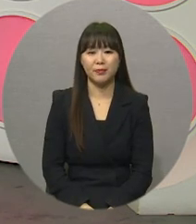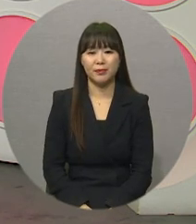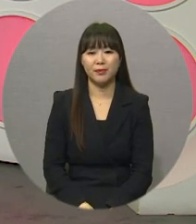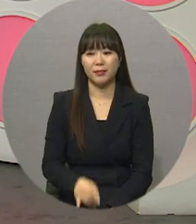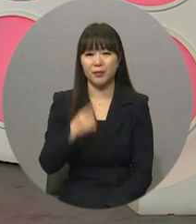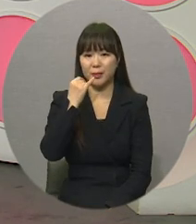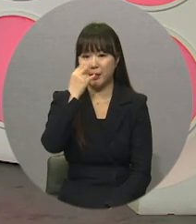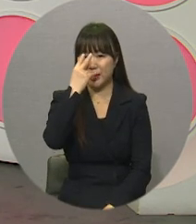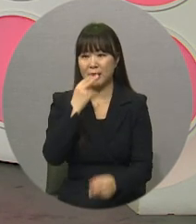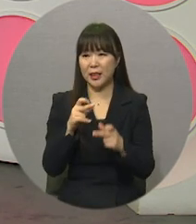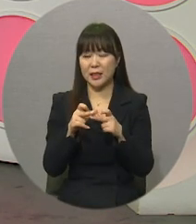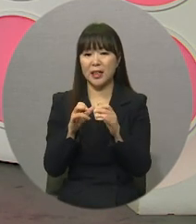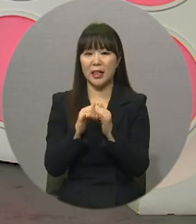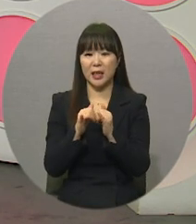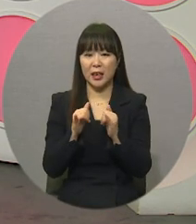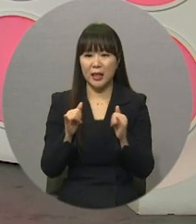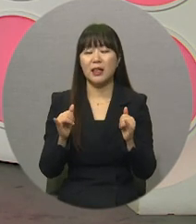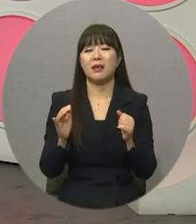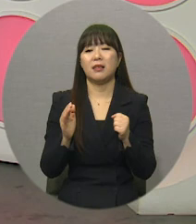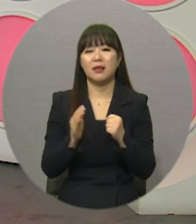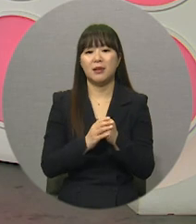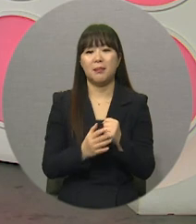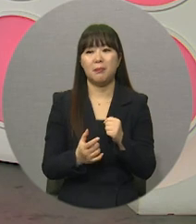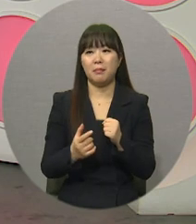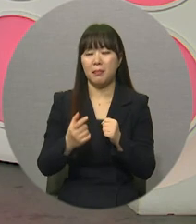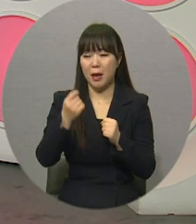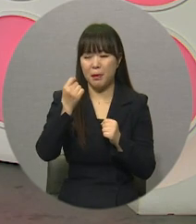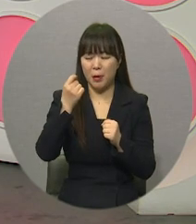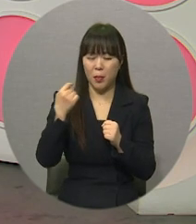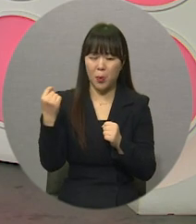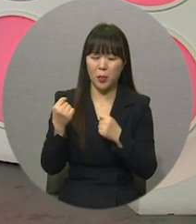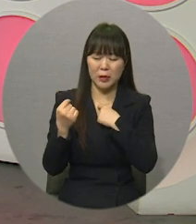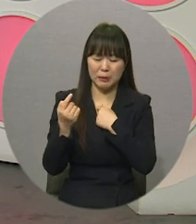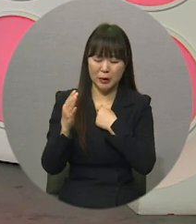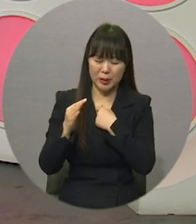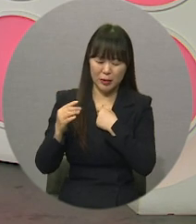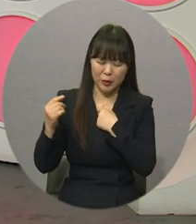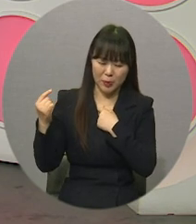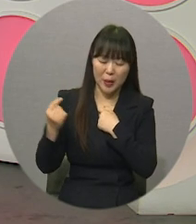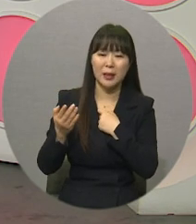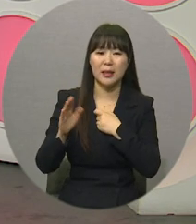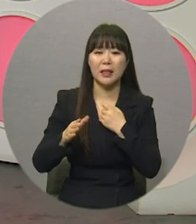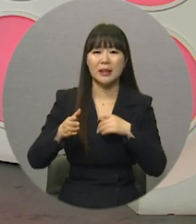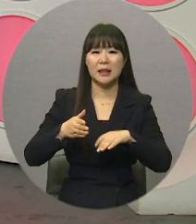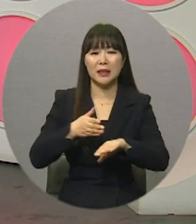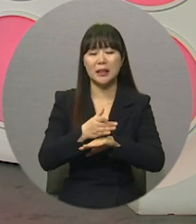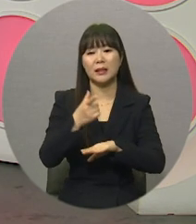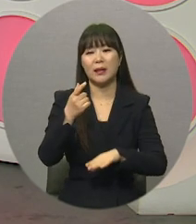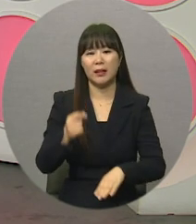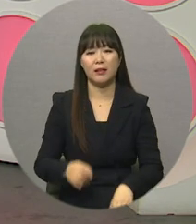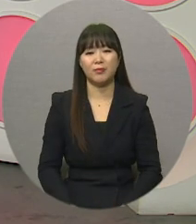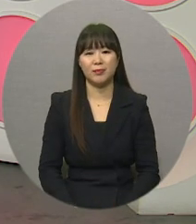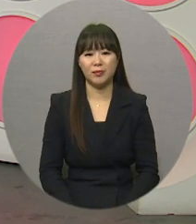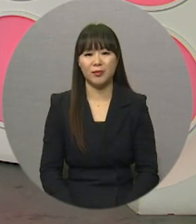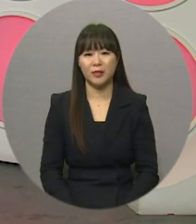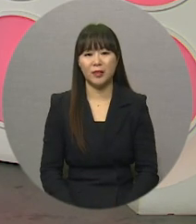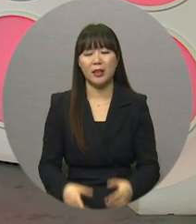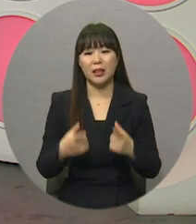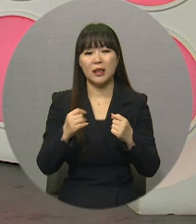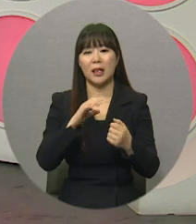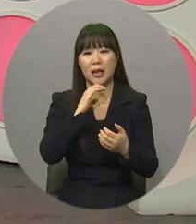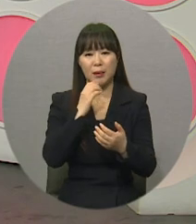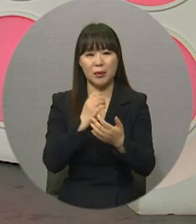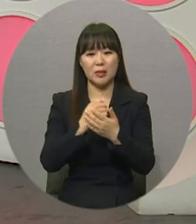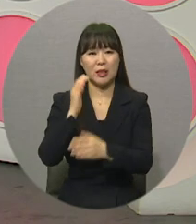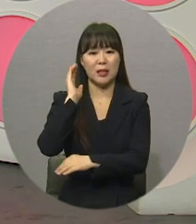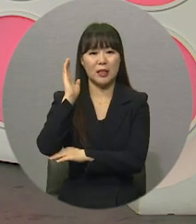어머님이 시각장애인이셨구나. 그래서 빨리 온다고 오셨는데 늦게 오신 거군요. 야, 또 이런 또